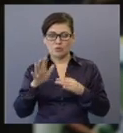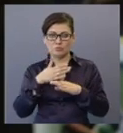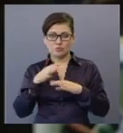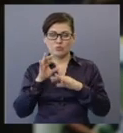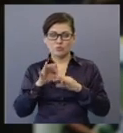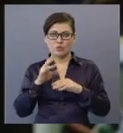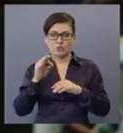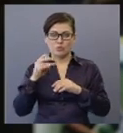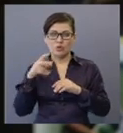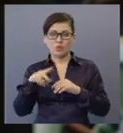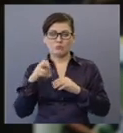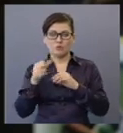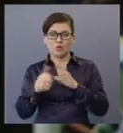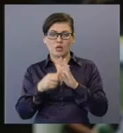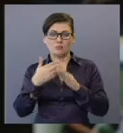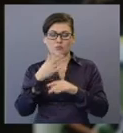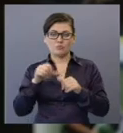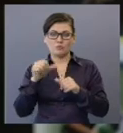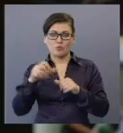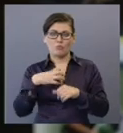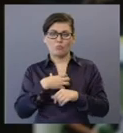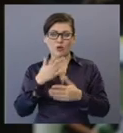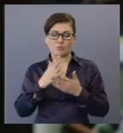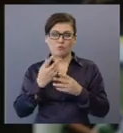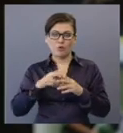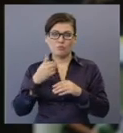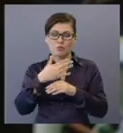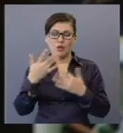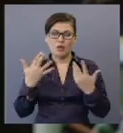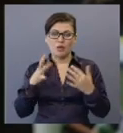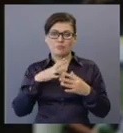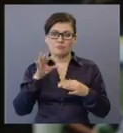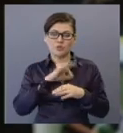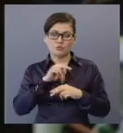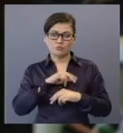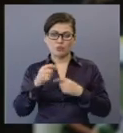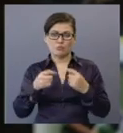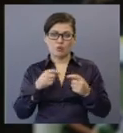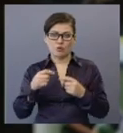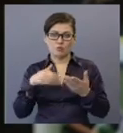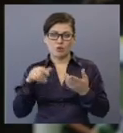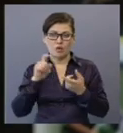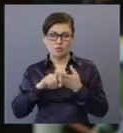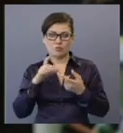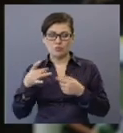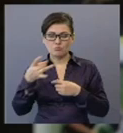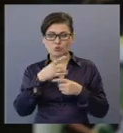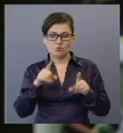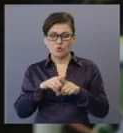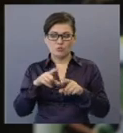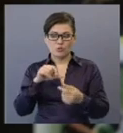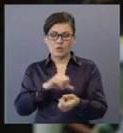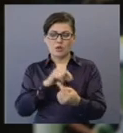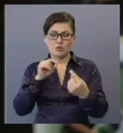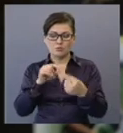жүрді. Көкнар 2016 біз үшін аса маңызды болып отыр. Біздің қаншалықты тиімді жұмыс атқарғанымызға байланысты республикадағы